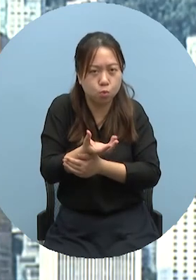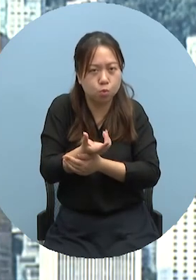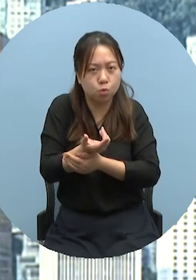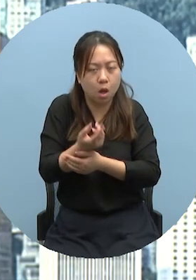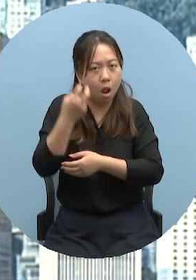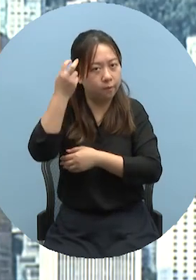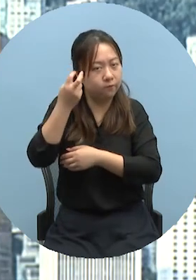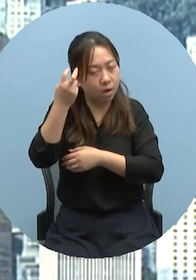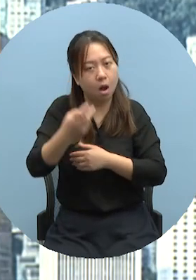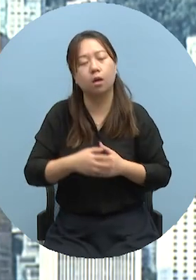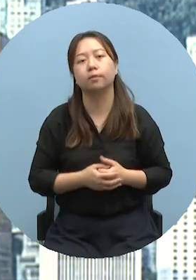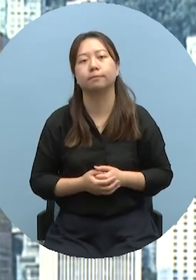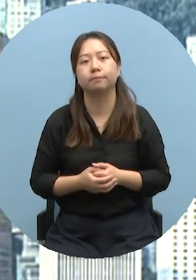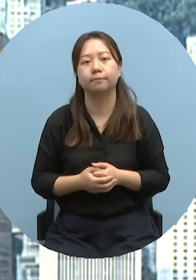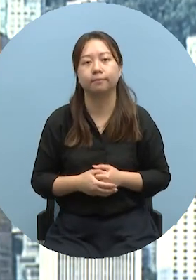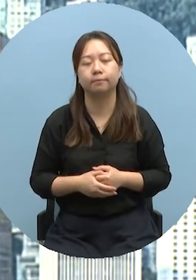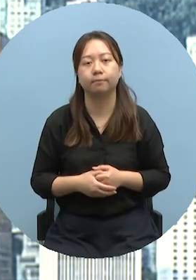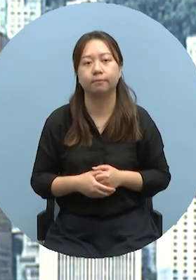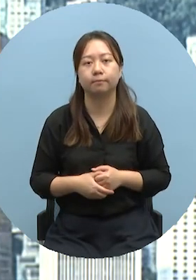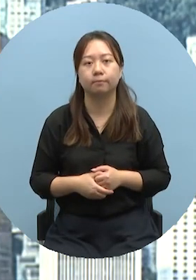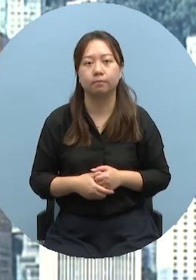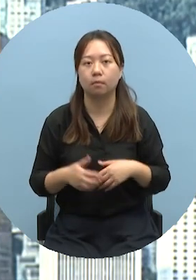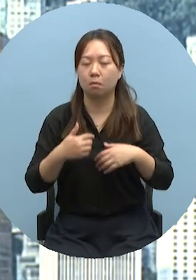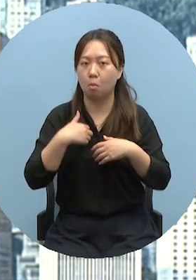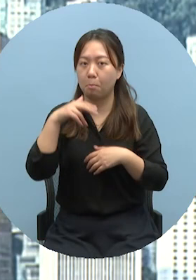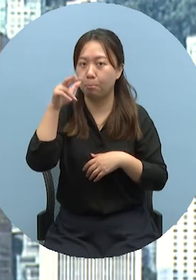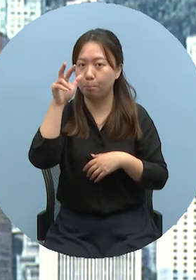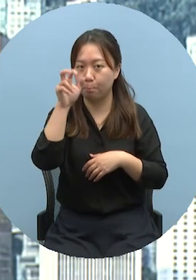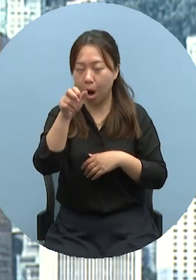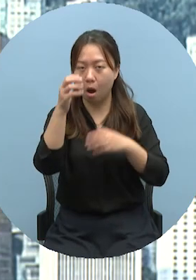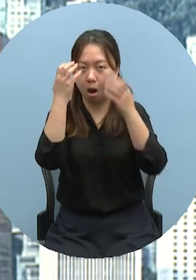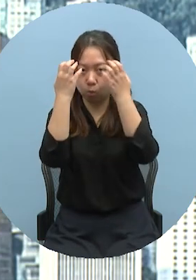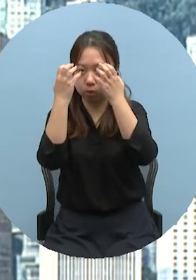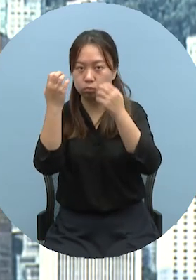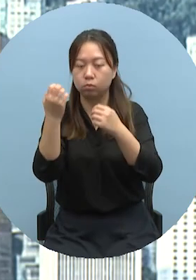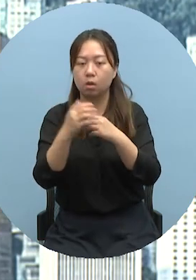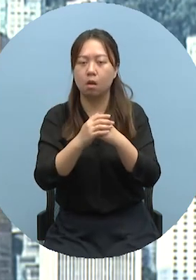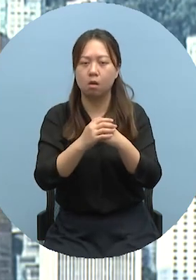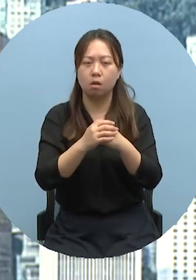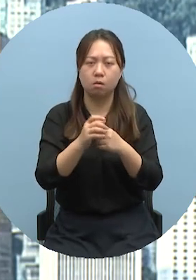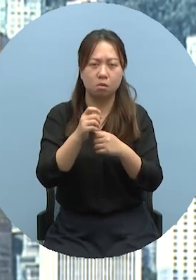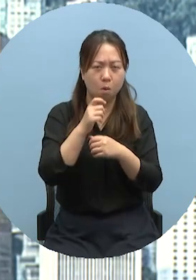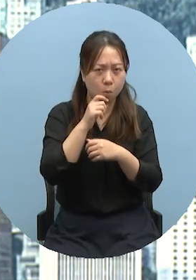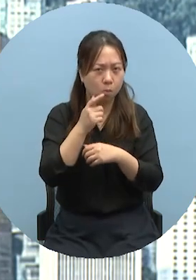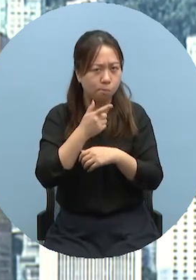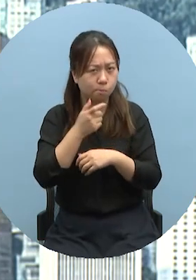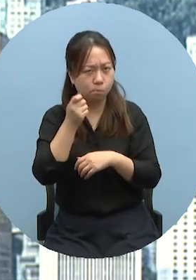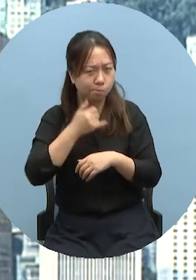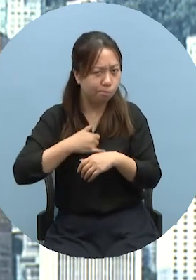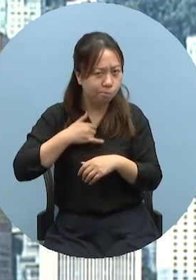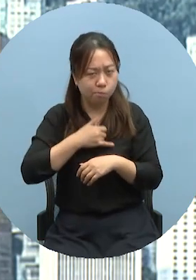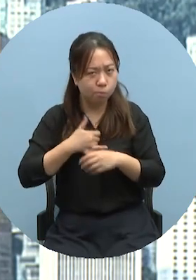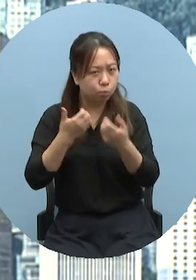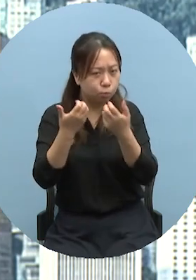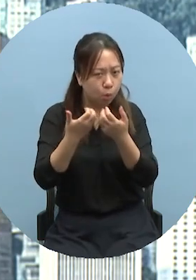念。我留意到有不尋常嘅數字，係有關